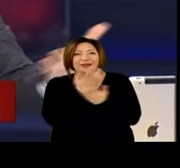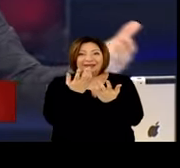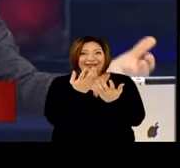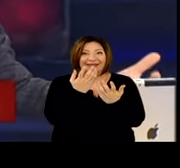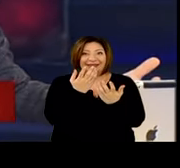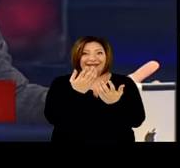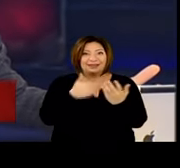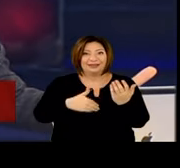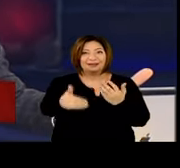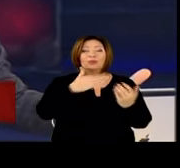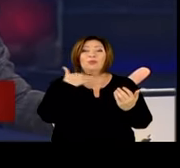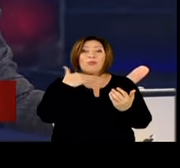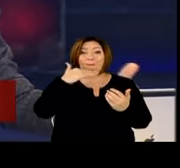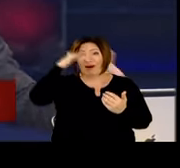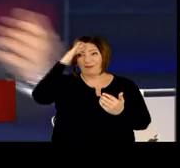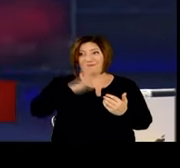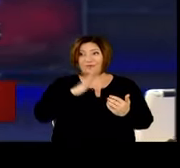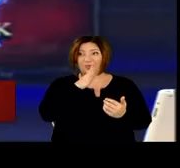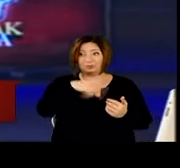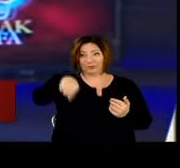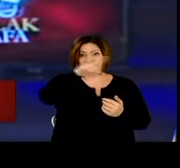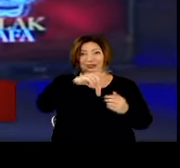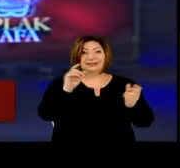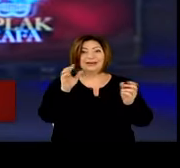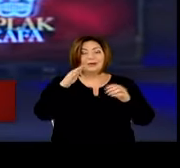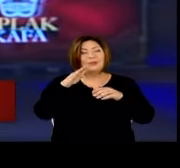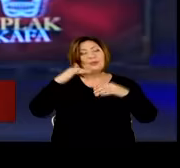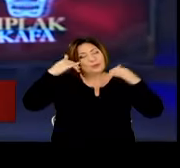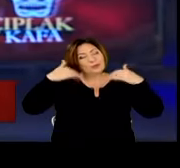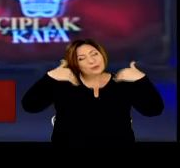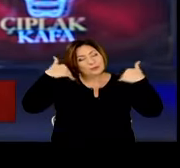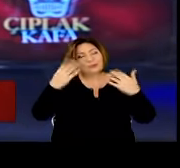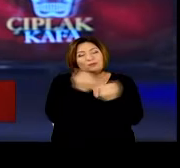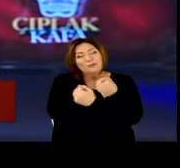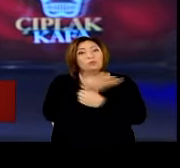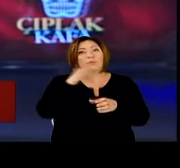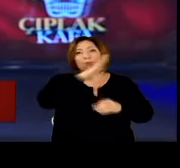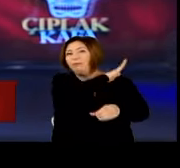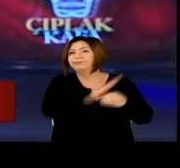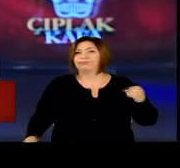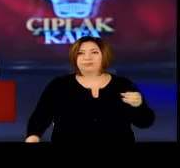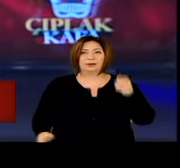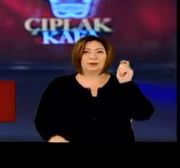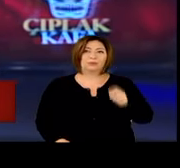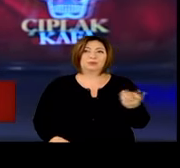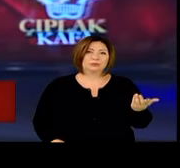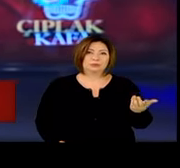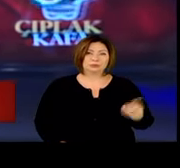şimdi önümüzde Kutsal Kurban Bayramımız, evet, var. Evet. Sarılıyoruz onlara, evet, değil mi? Seviyoruz, canım diyoruz, evet, falan. Sonra hok hok diye kesiyoruz tabii